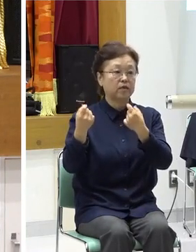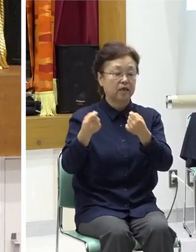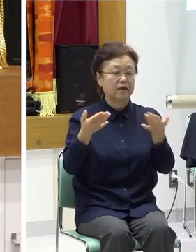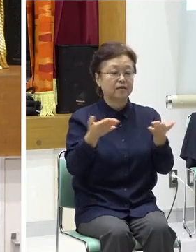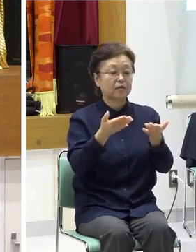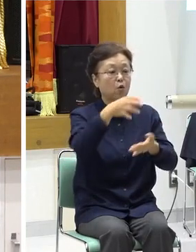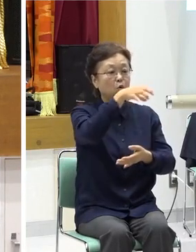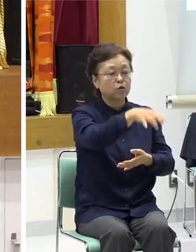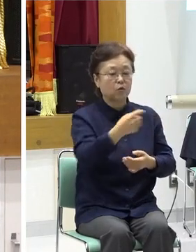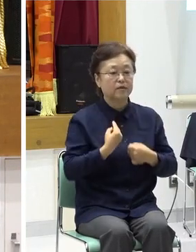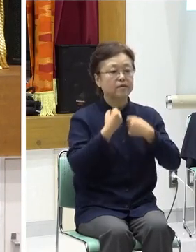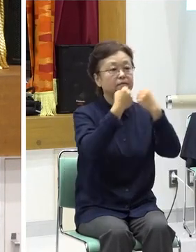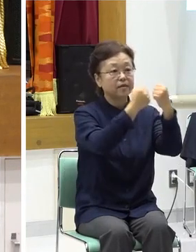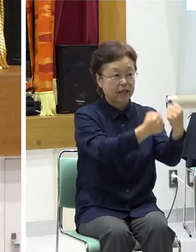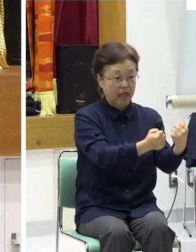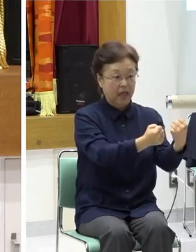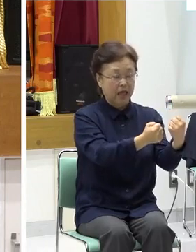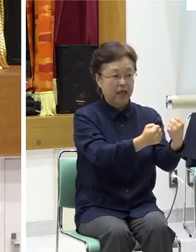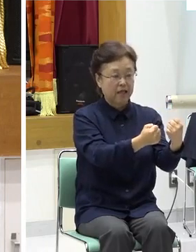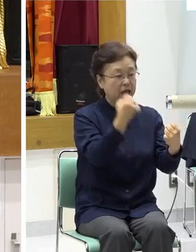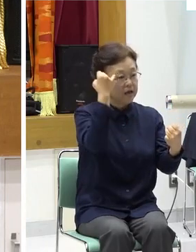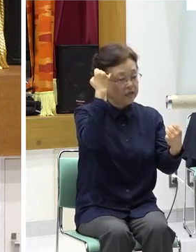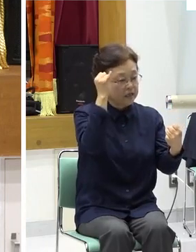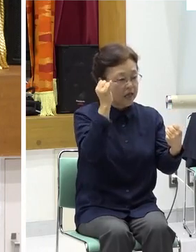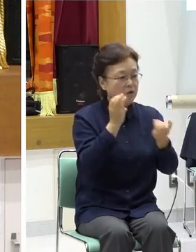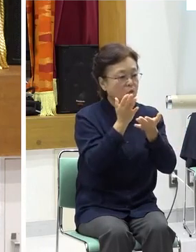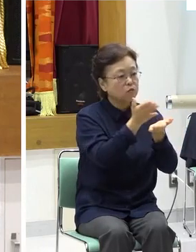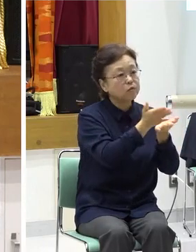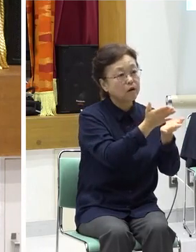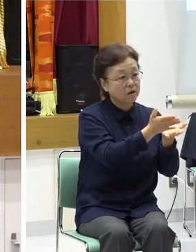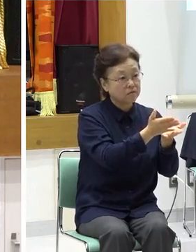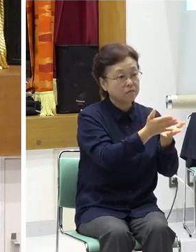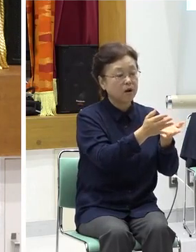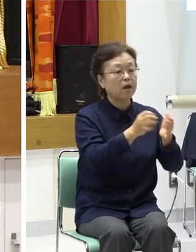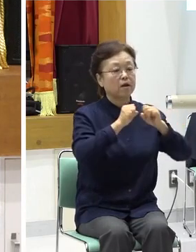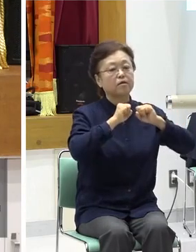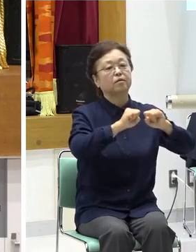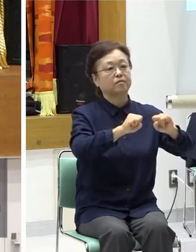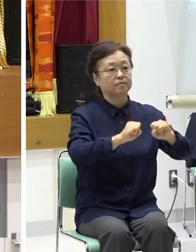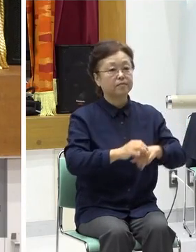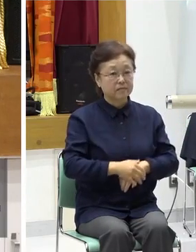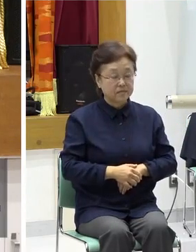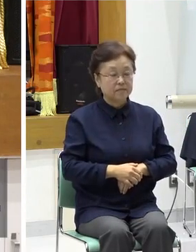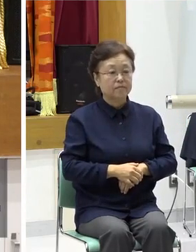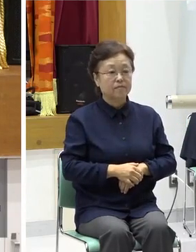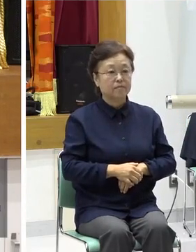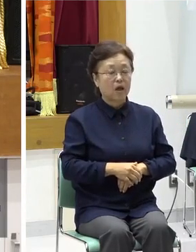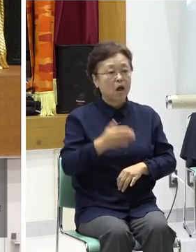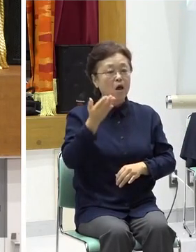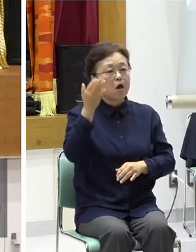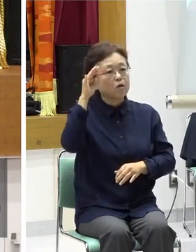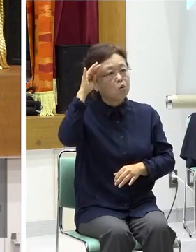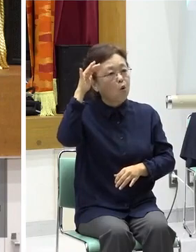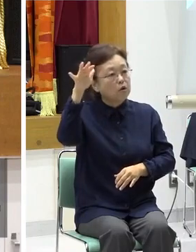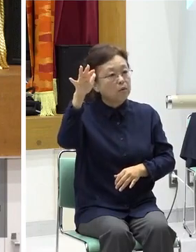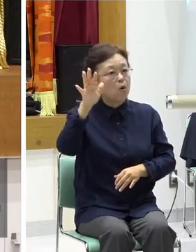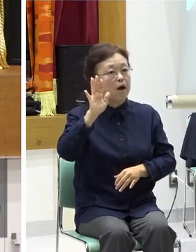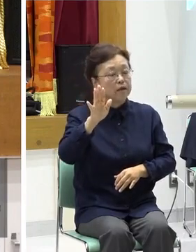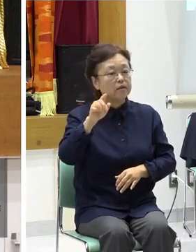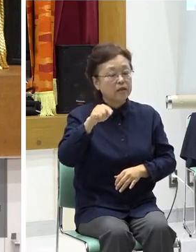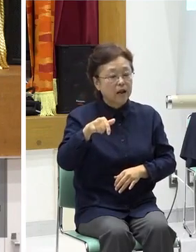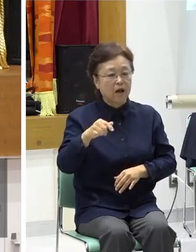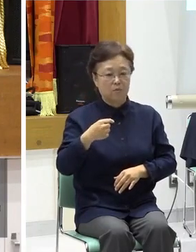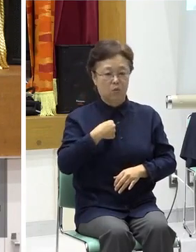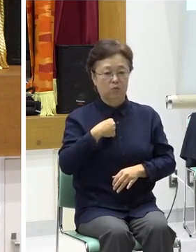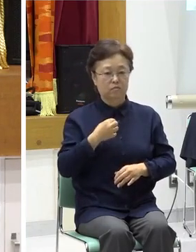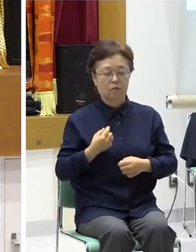向いてですね、ご意見を伺うということは今やっておりますので、ご希望でありましたら伺わせていただき